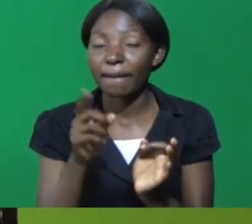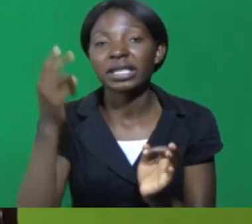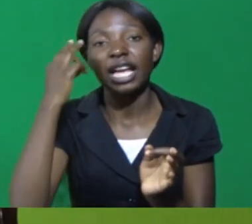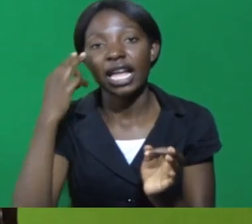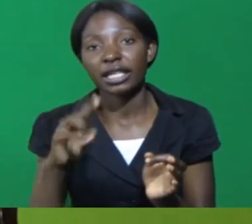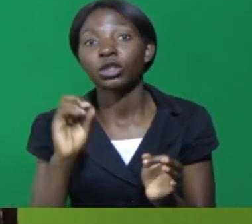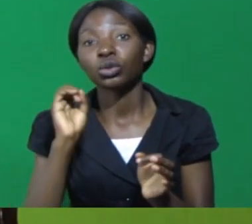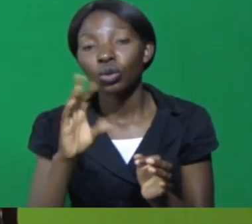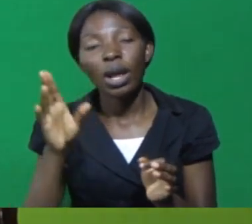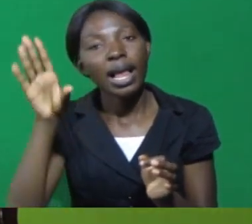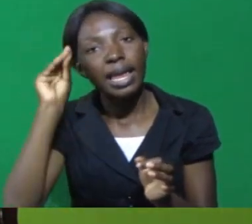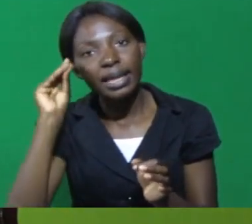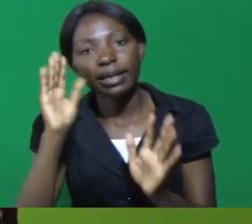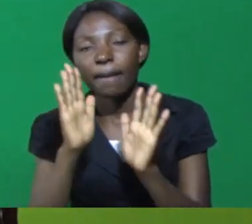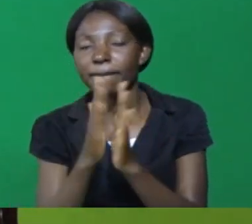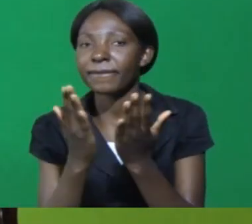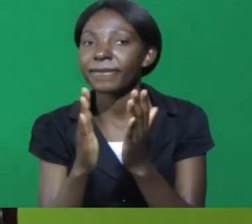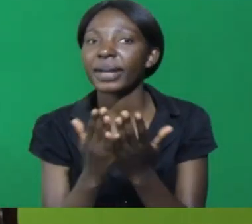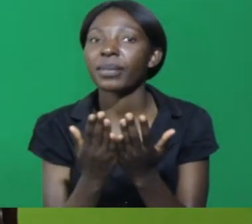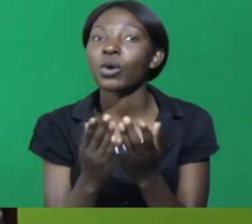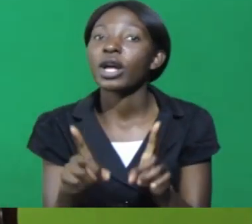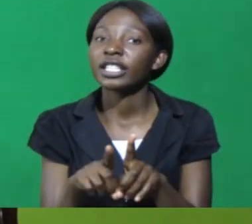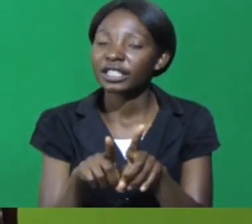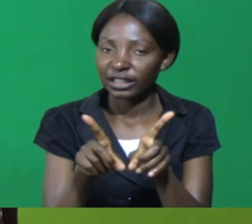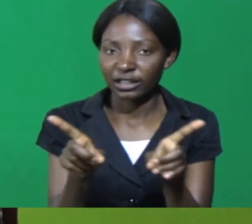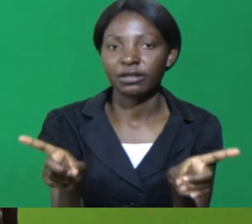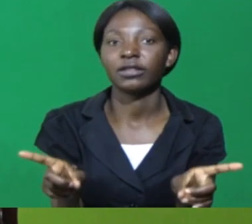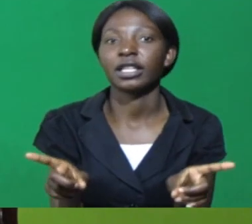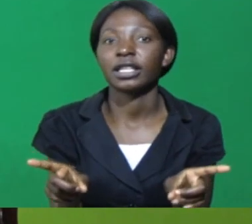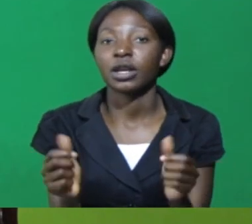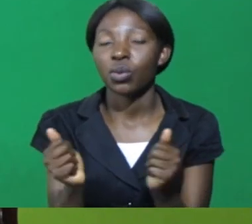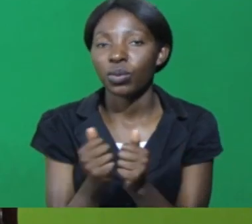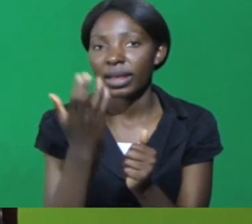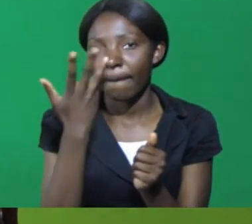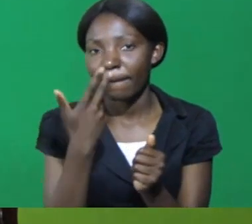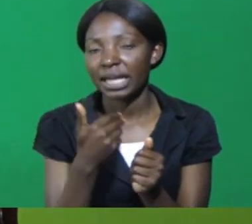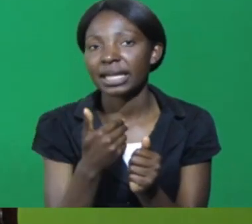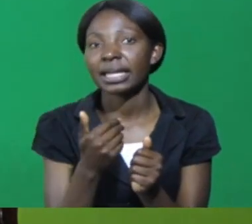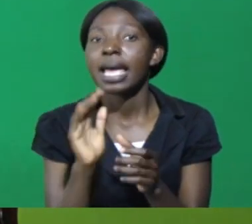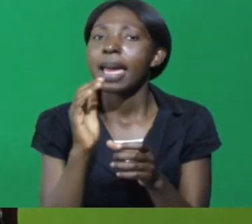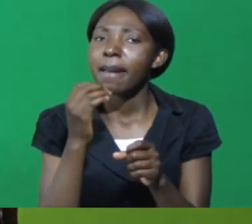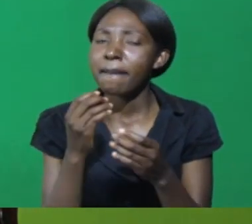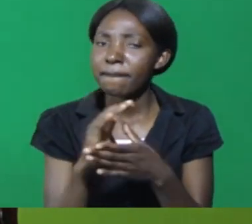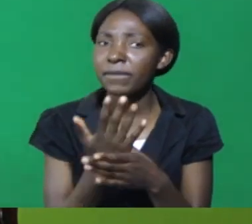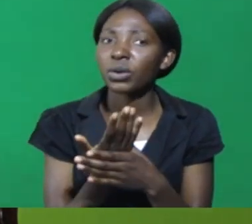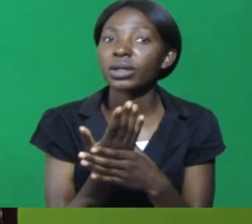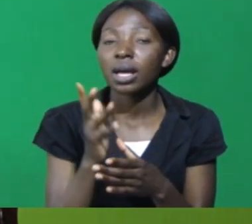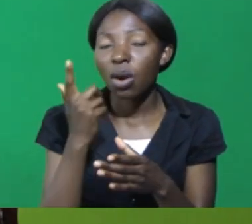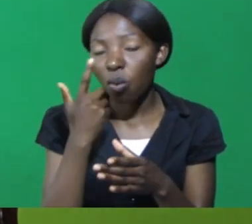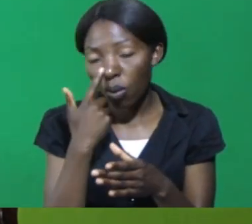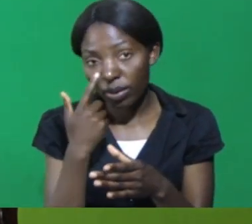kudzidza shoko raMwari kunogona kunosiyana nemetsi. Tsanangura ipapo kuti kana